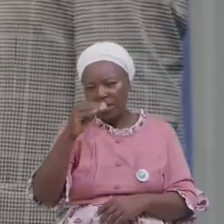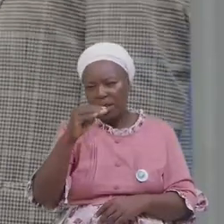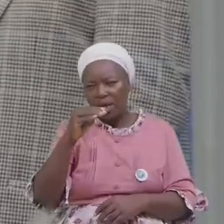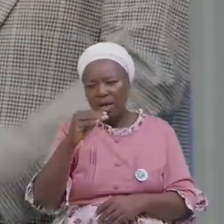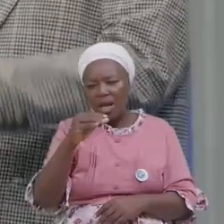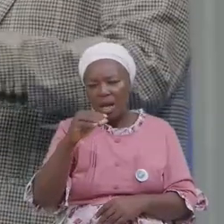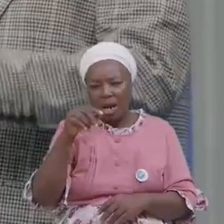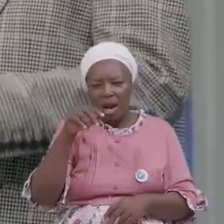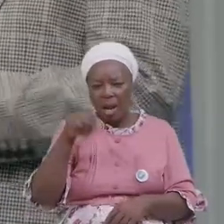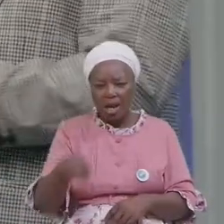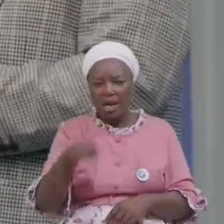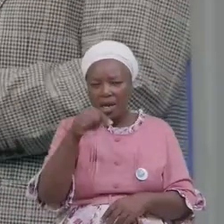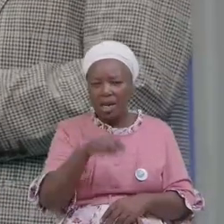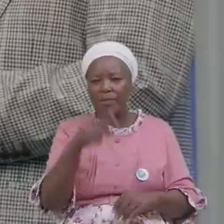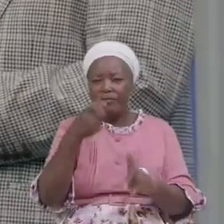de naissance